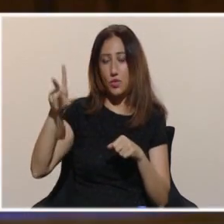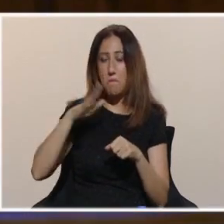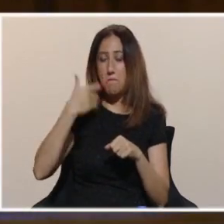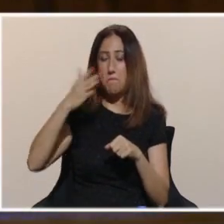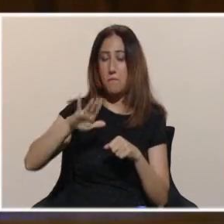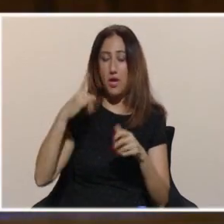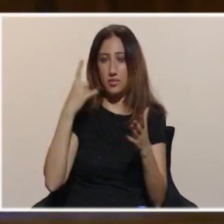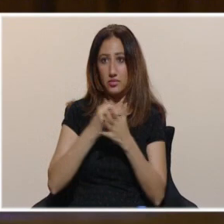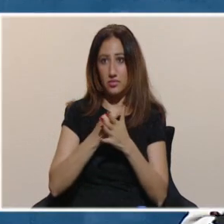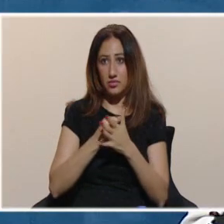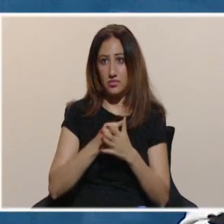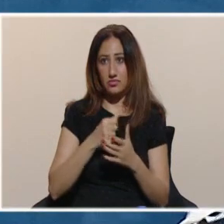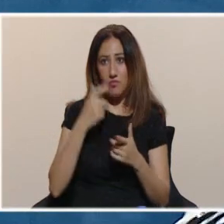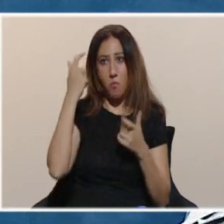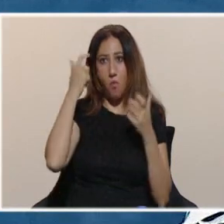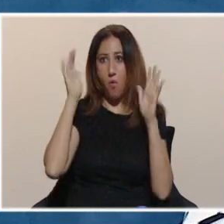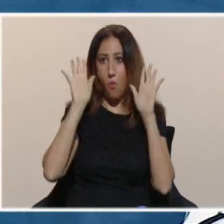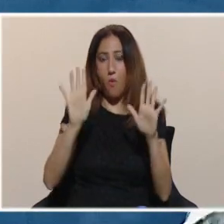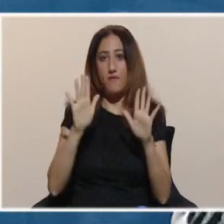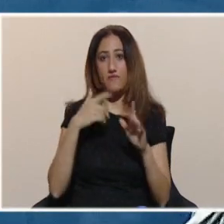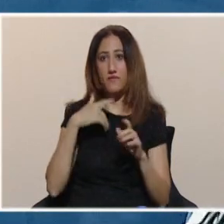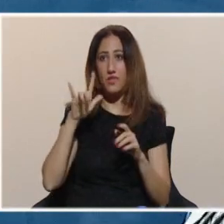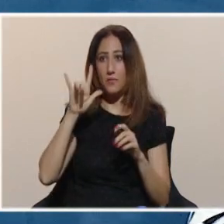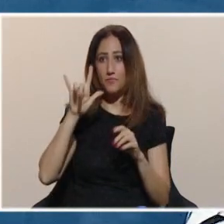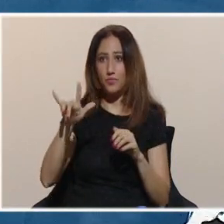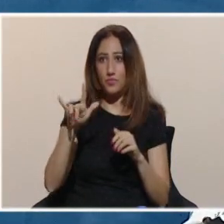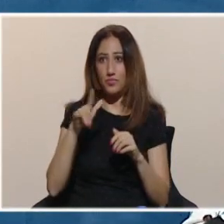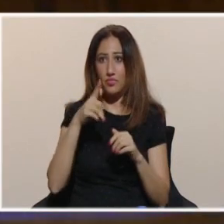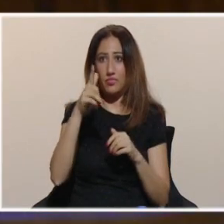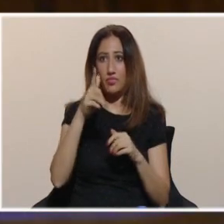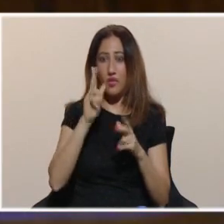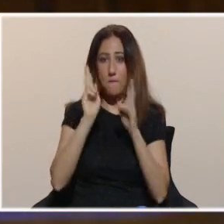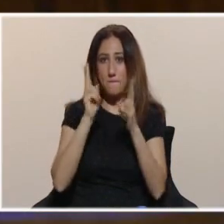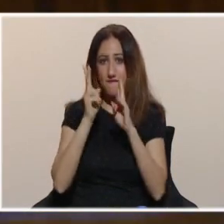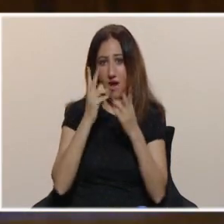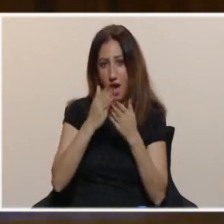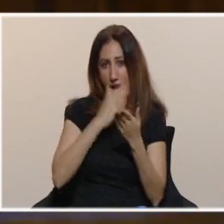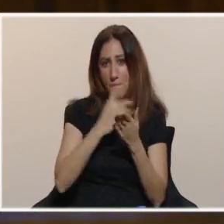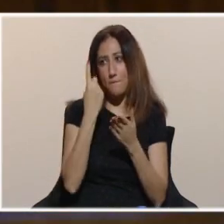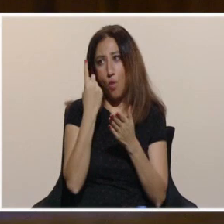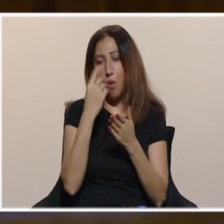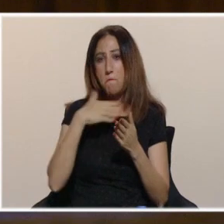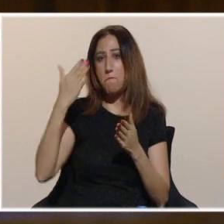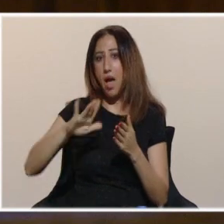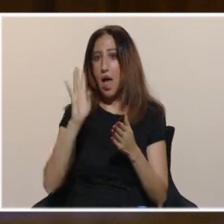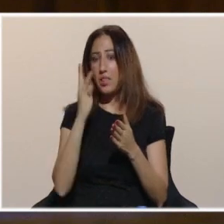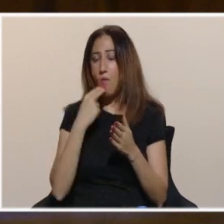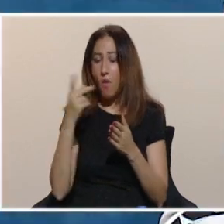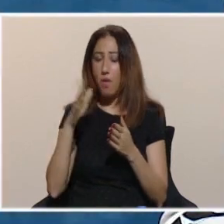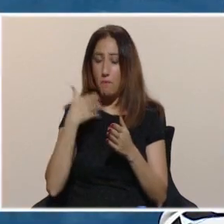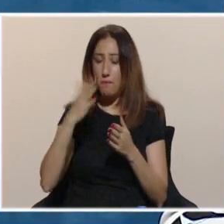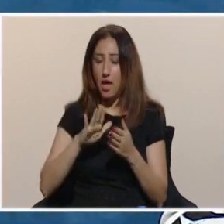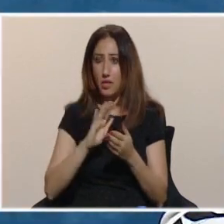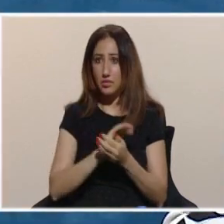كانت اكبر صدمه في حياتي. ده كان اول حب في حياتي ومات قبل فرحي بيوم. قعدت بعدها قد ايه بقى في لا لا